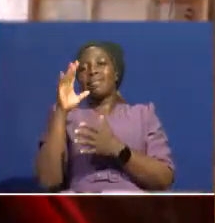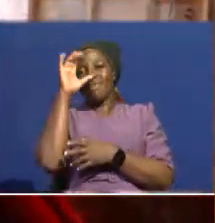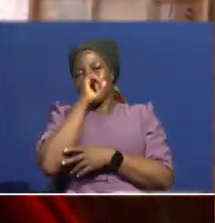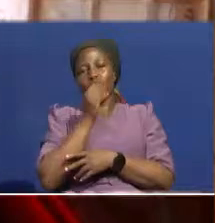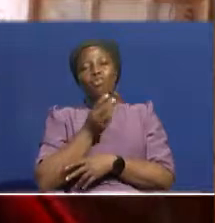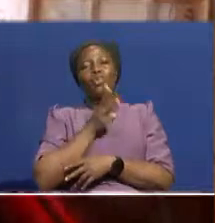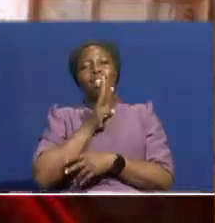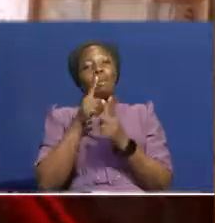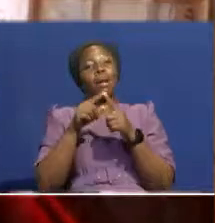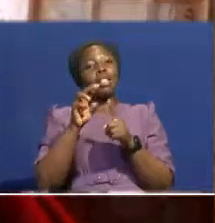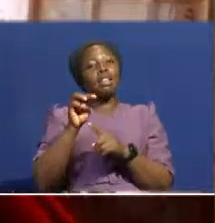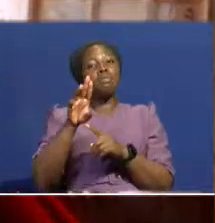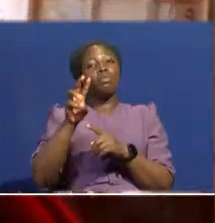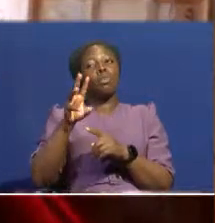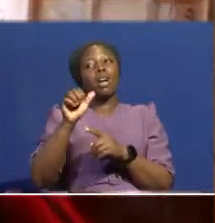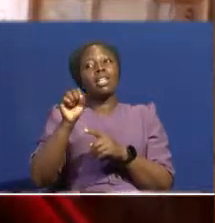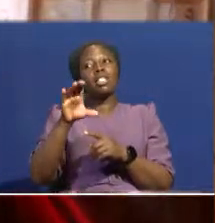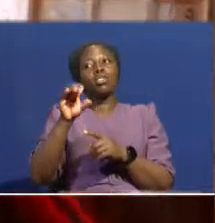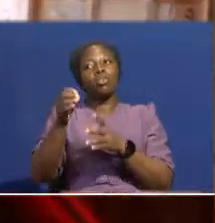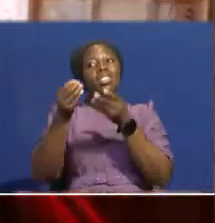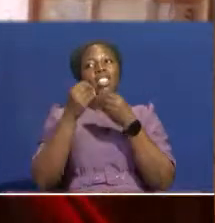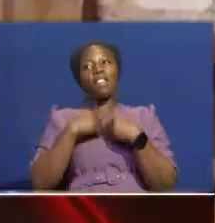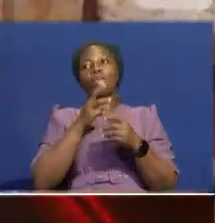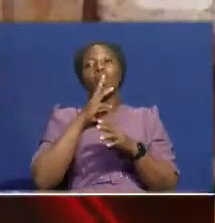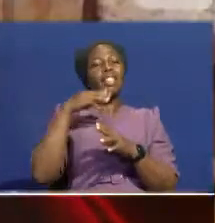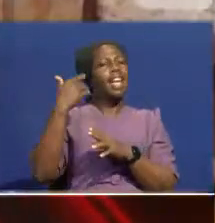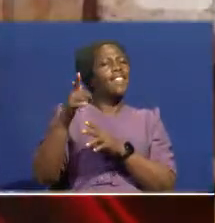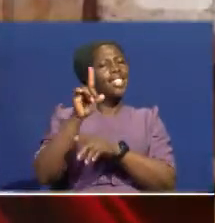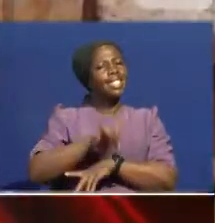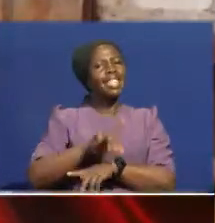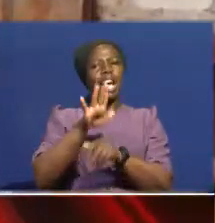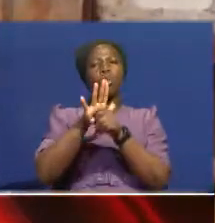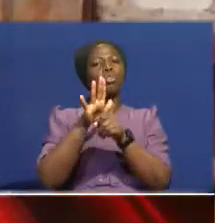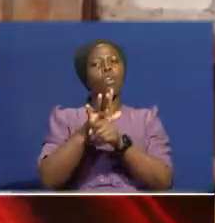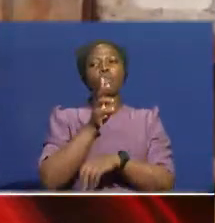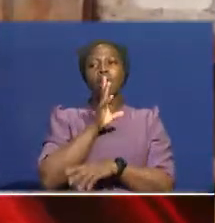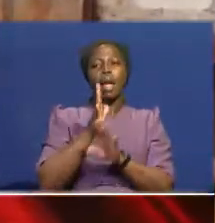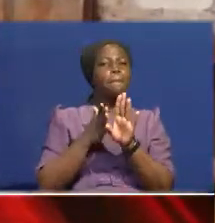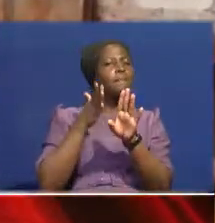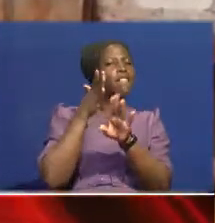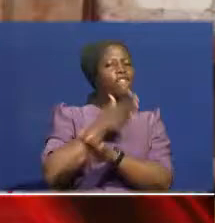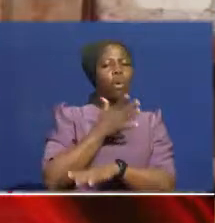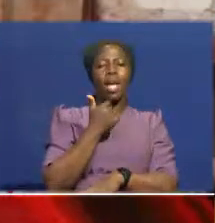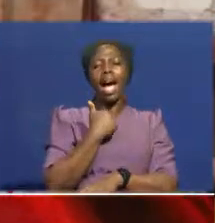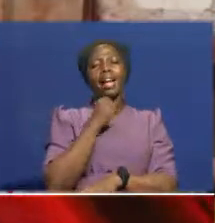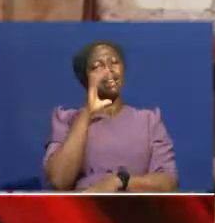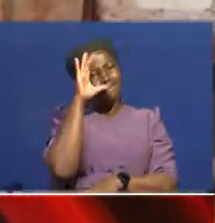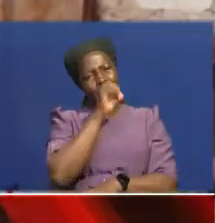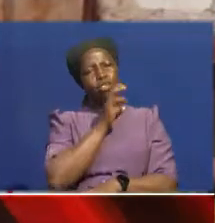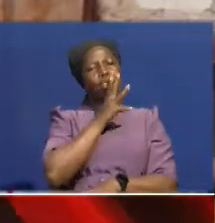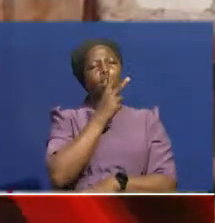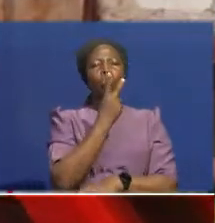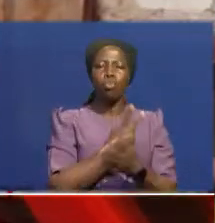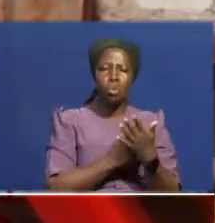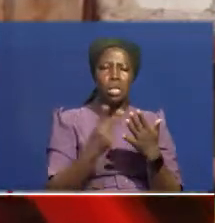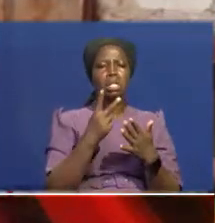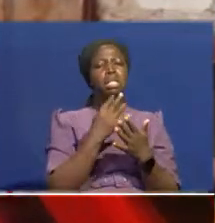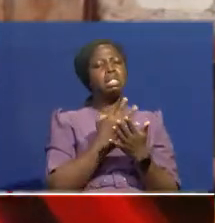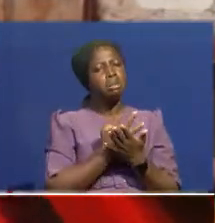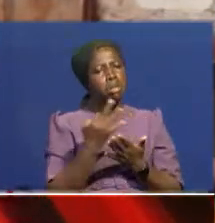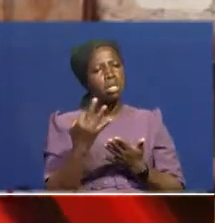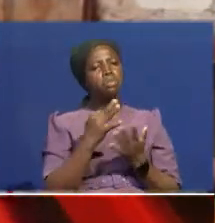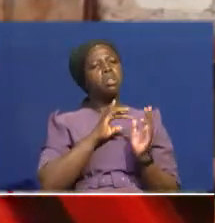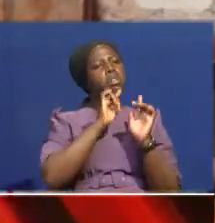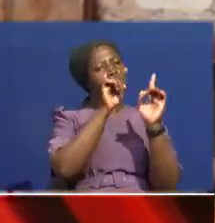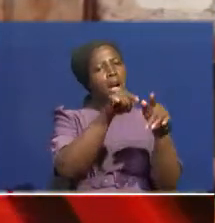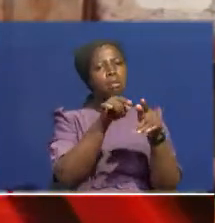muwasko inatupea maji kila siku, maji mingi, maji mingi. Tulikuwa tunakosa maji wiki mbili, wiki tatu, mpaka tunaenda kusota maji